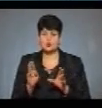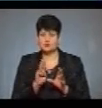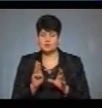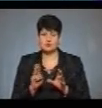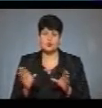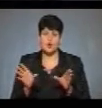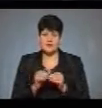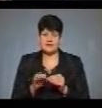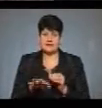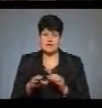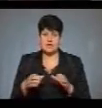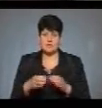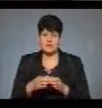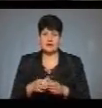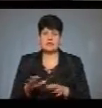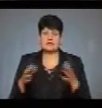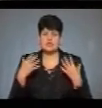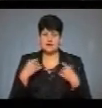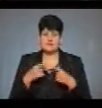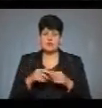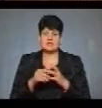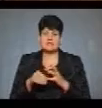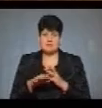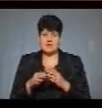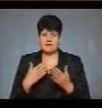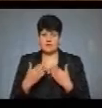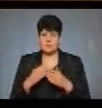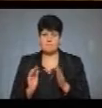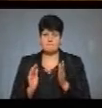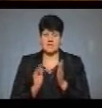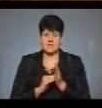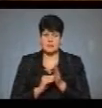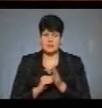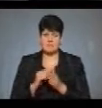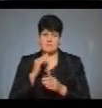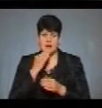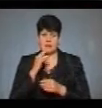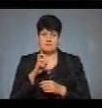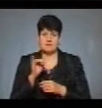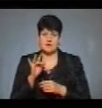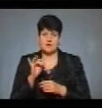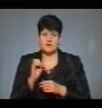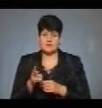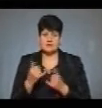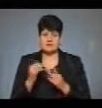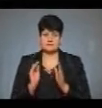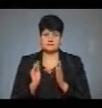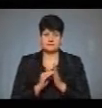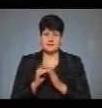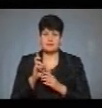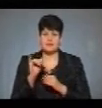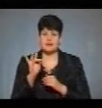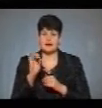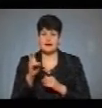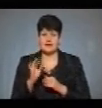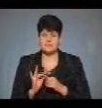громади. Начальниця відділу земельних відносин Ганна Чолинець прикріплює пряник бірок. Зараз я викладаю кульку з селом Бірки.